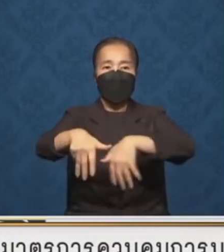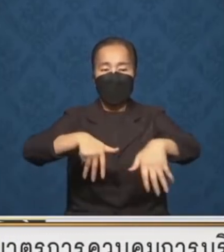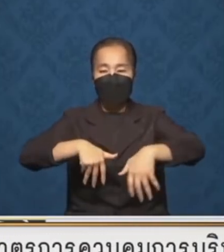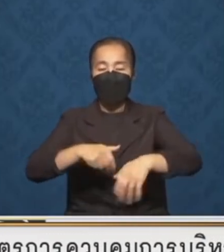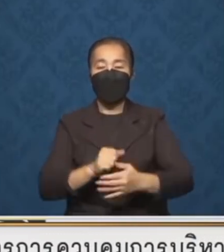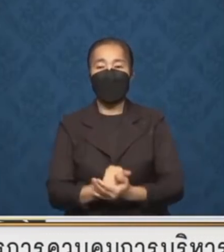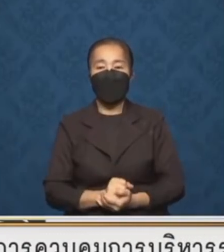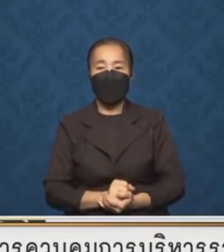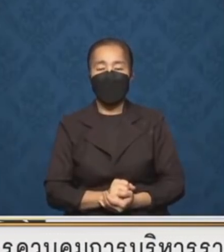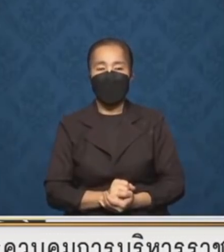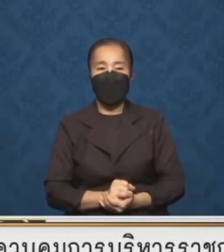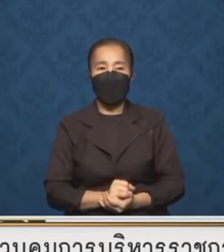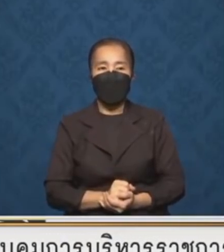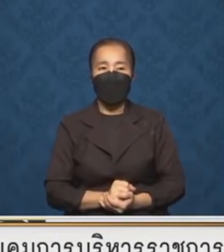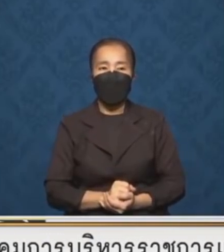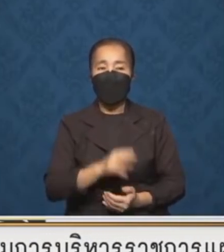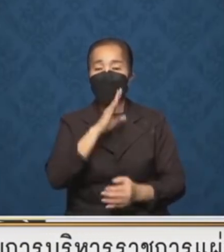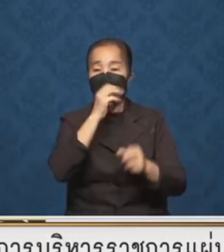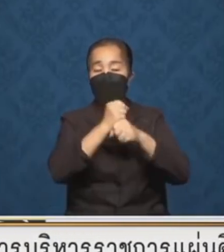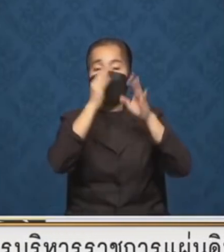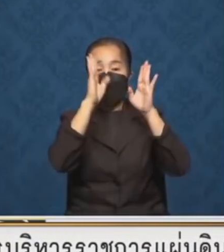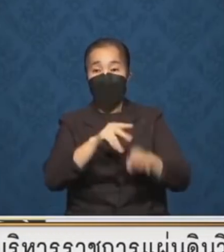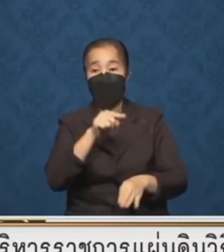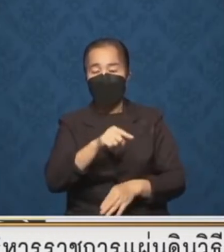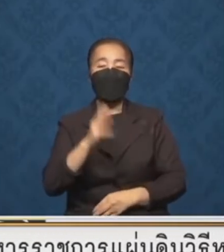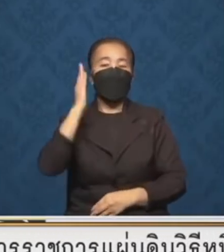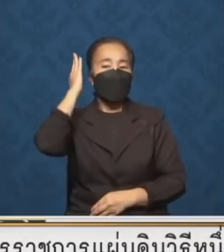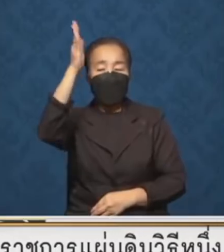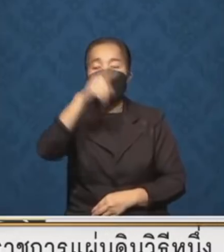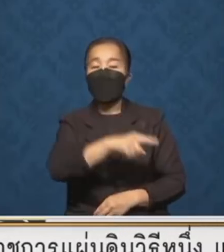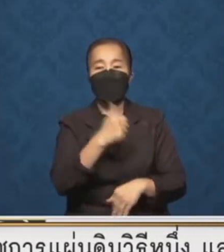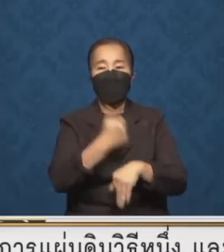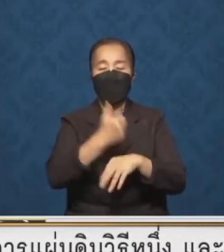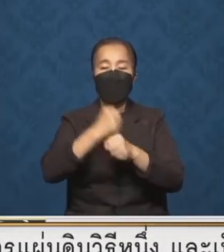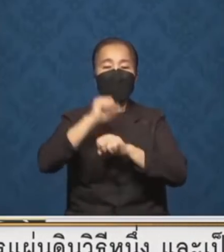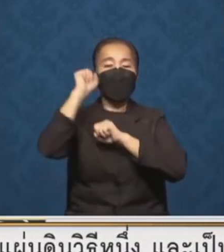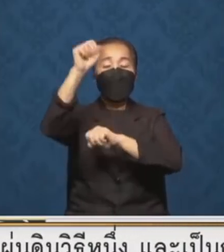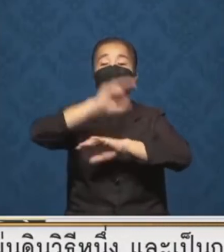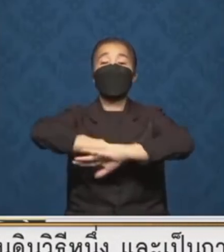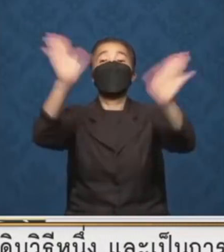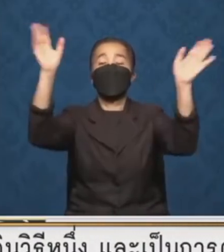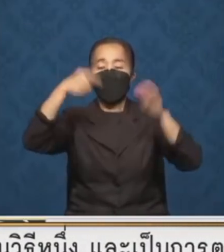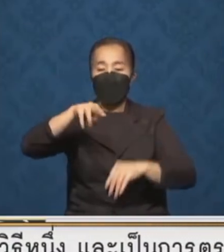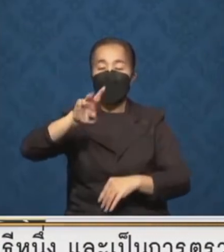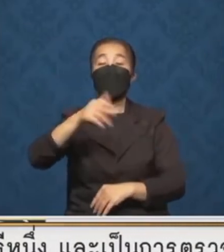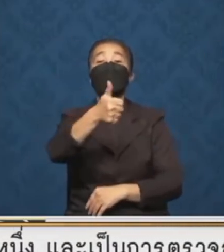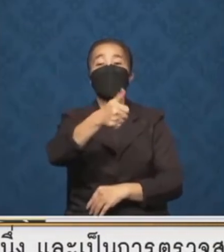คนครับถ้าทำแบบนี้ได้อีกหน่อยท่านรัฐมนตรีไม่ออกประกาศกระทรวงยกเลิกพ.ร.บ.ไปเลยเหรอครับ